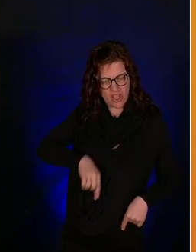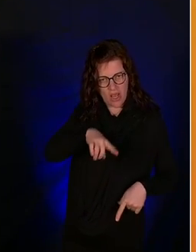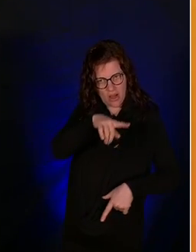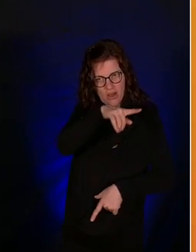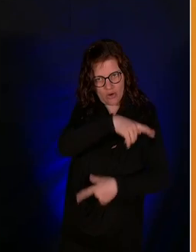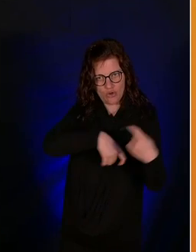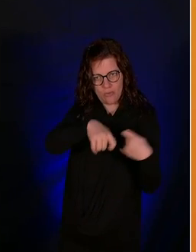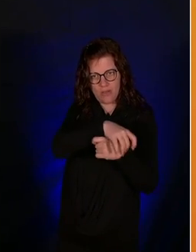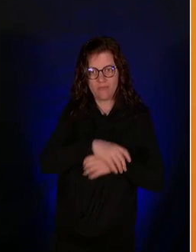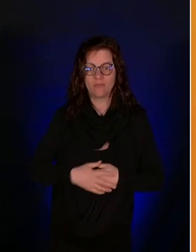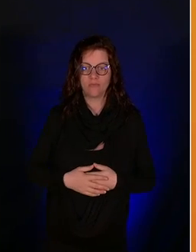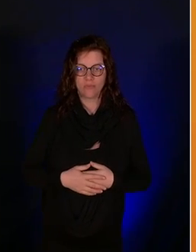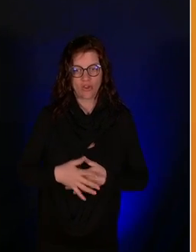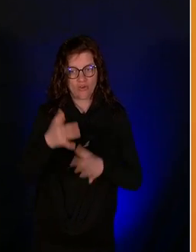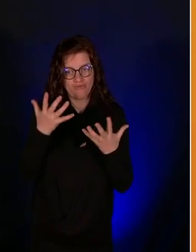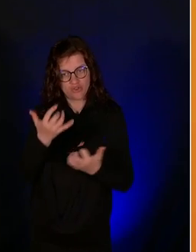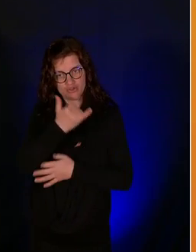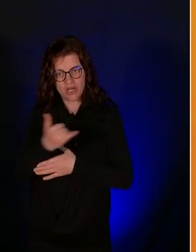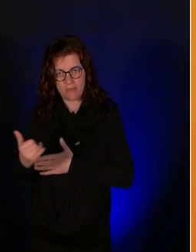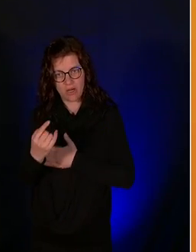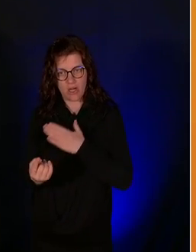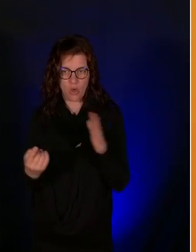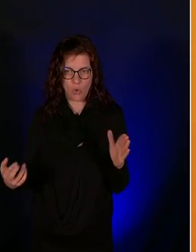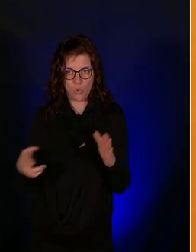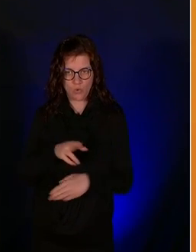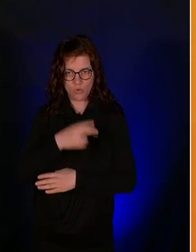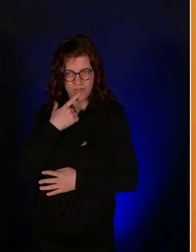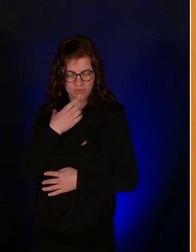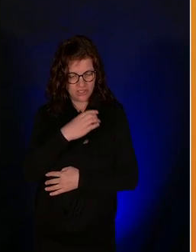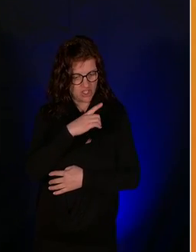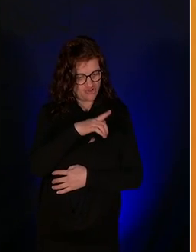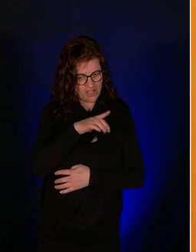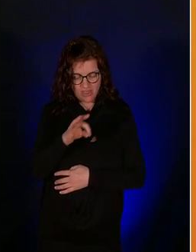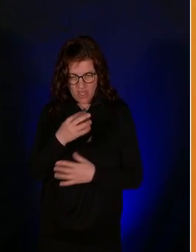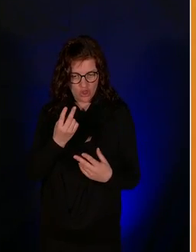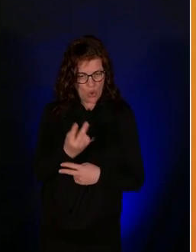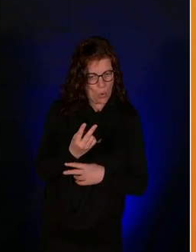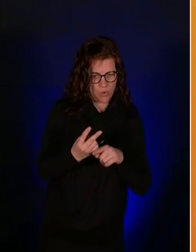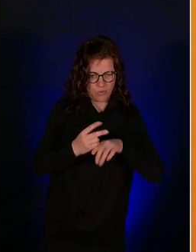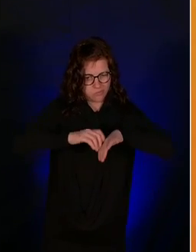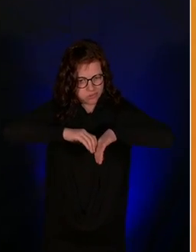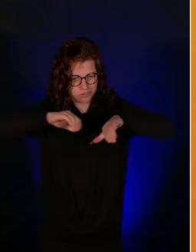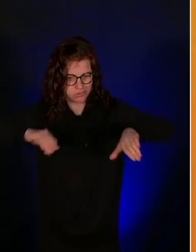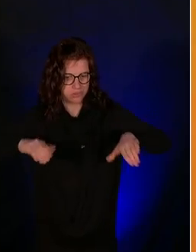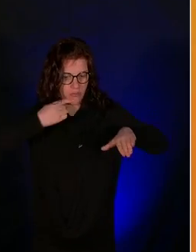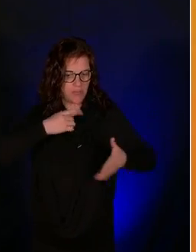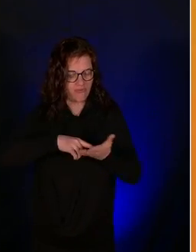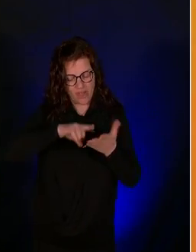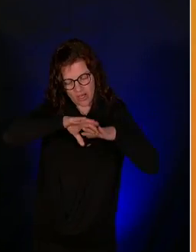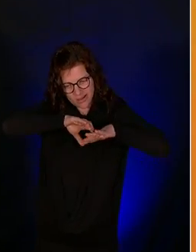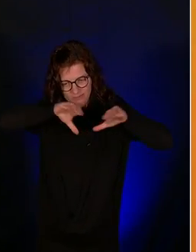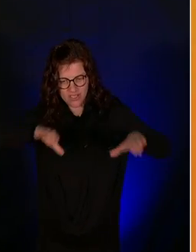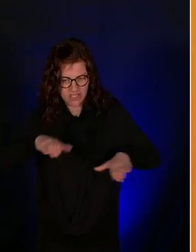la CGT qui annonce lui-même qu'il y a deux CGT irréconciliables, au lieu d'être rassembleurs, préférant diviser, voire